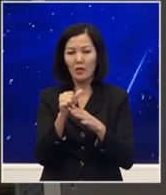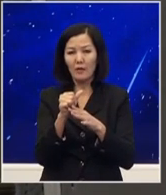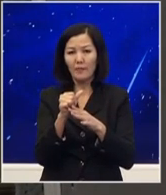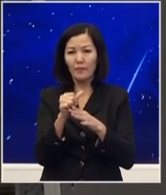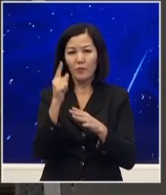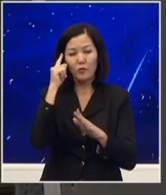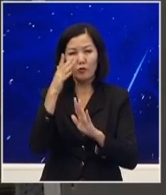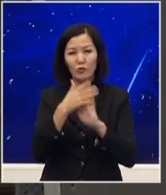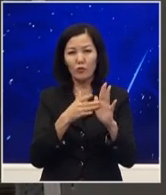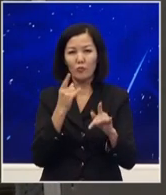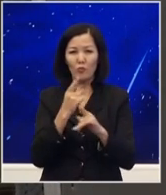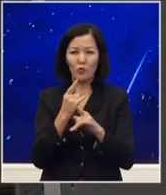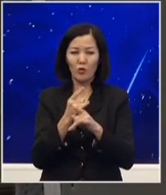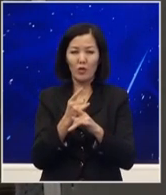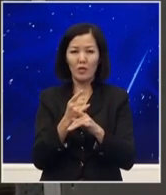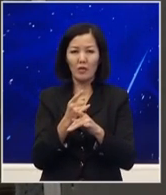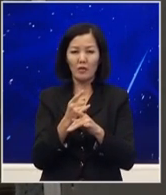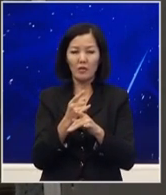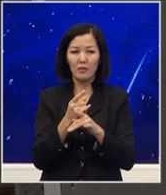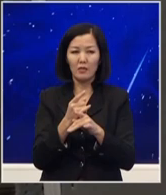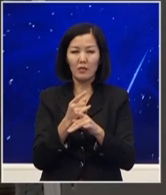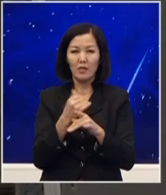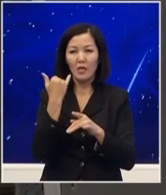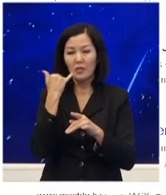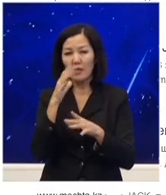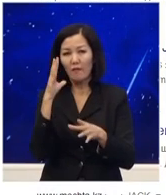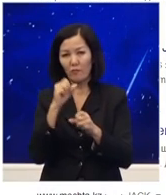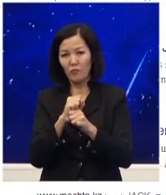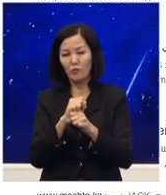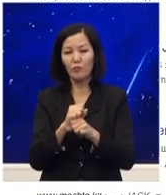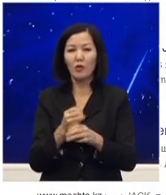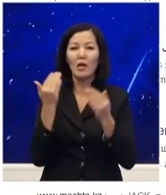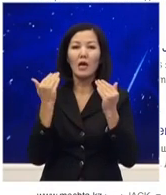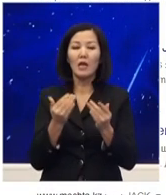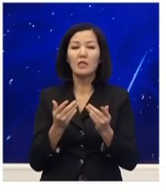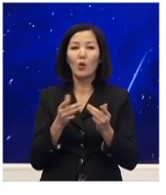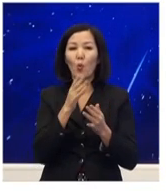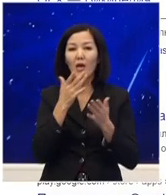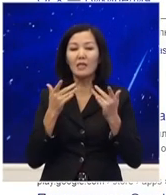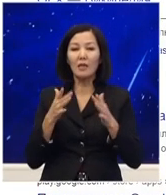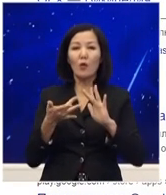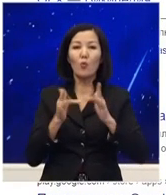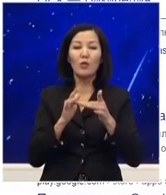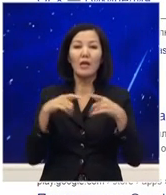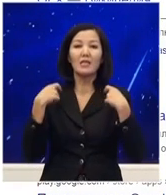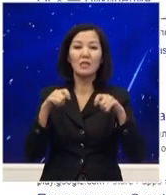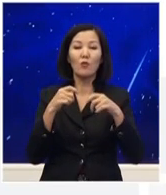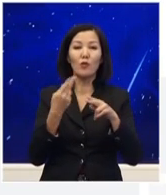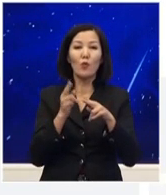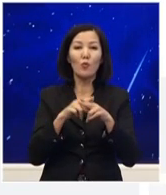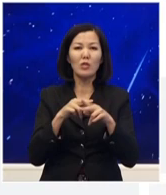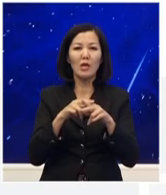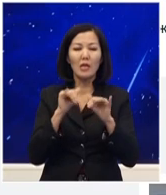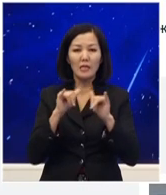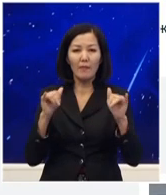что алданған екен, жаңалардың телефондары да өшіп қалған. Қазір заман талабына сай онлайн сауда қызу. Ғаламторда әртүрлі